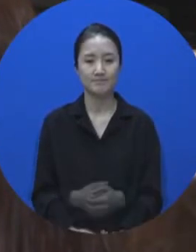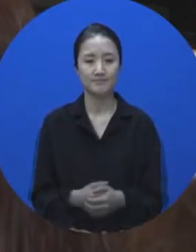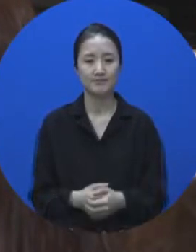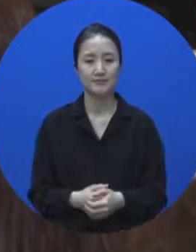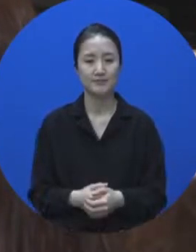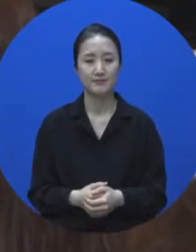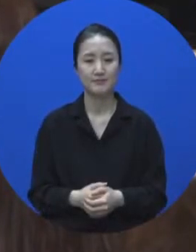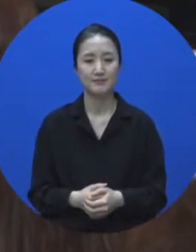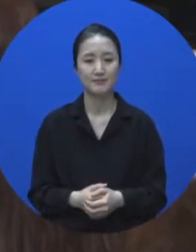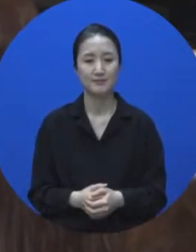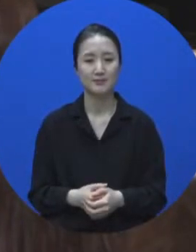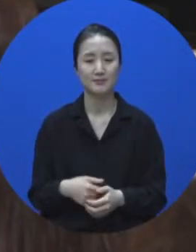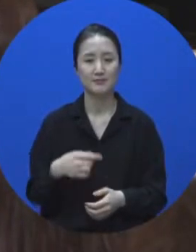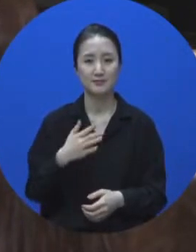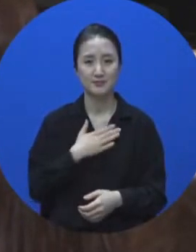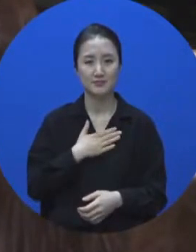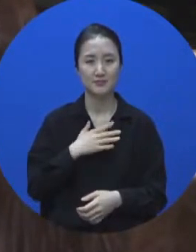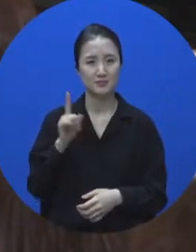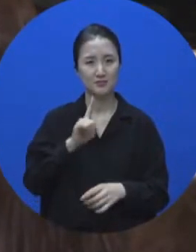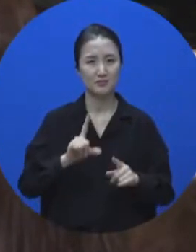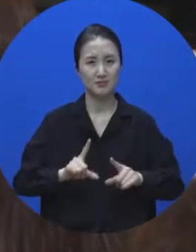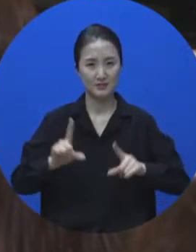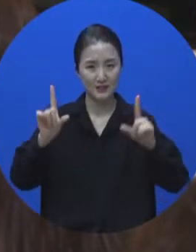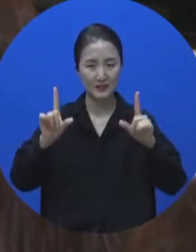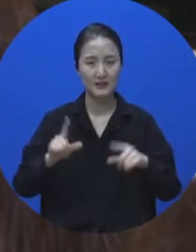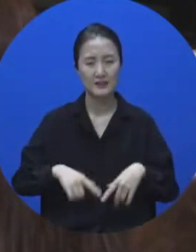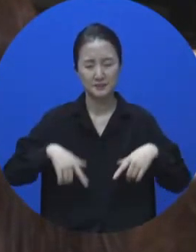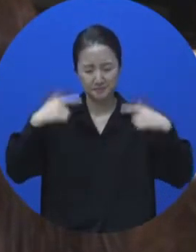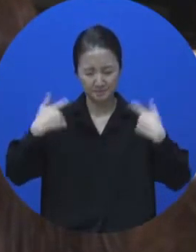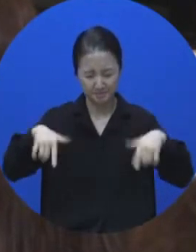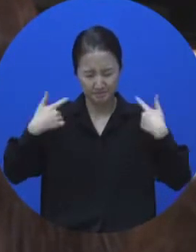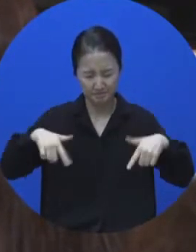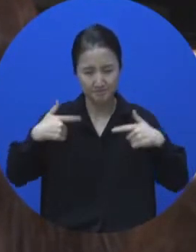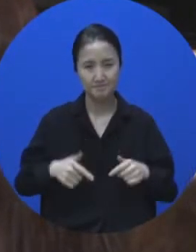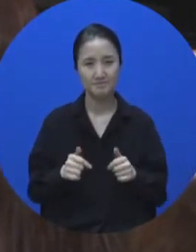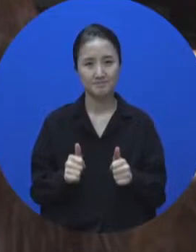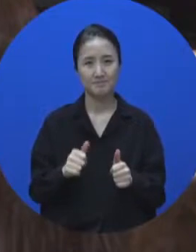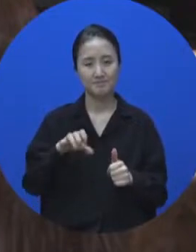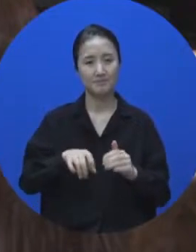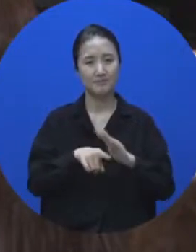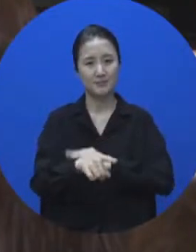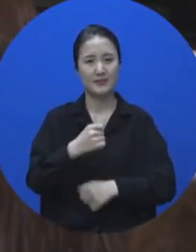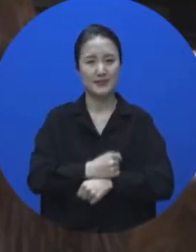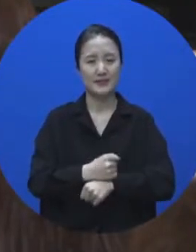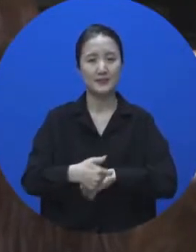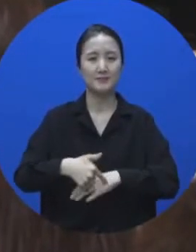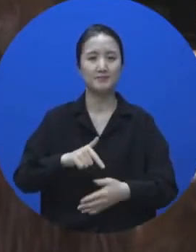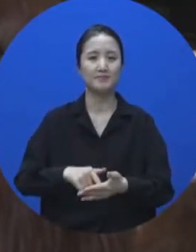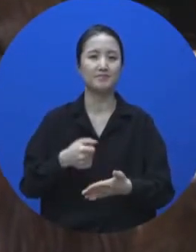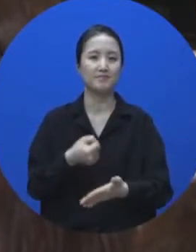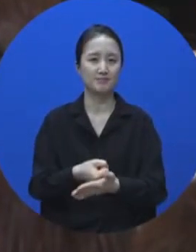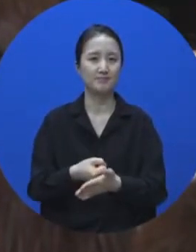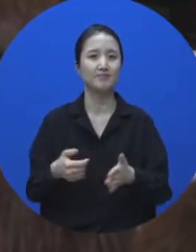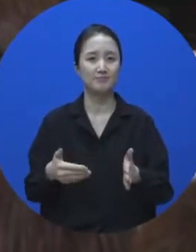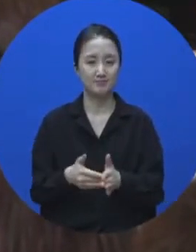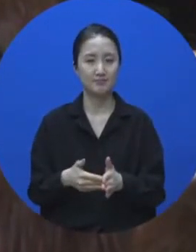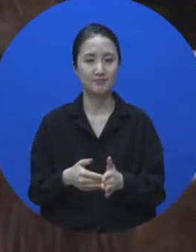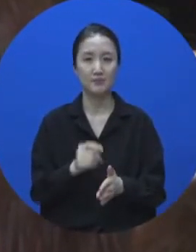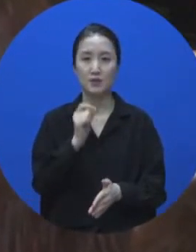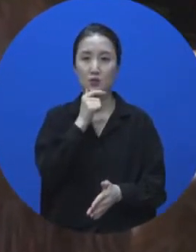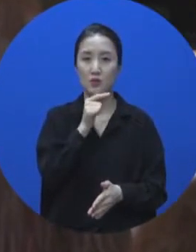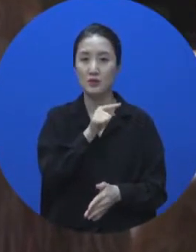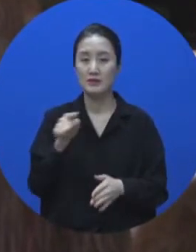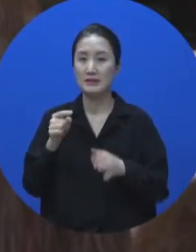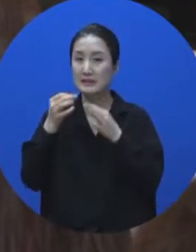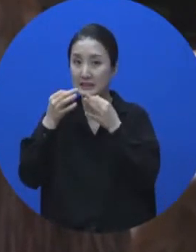가야겠다고 마음먹은 적이 있었어요. 법원은 월요일부터 금요일까지 평일에 오픈이 됩니다. 그렇게